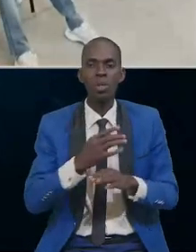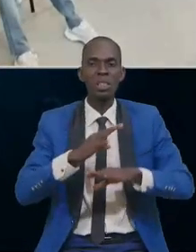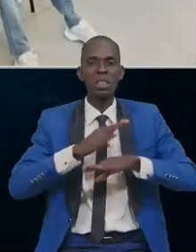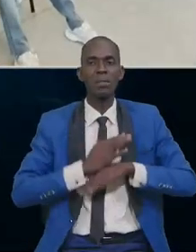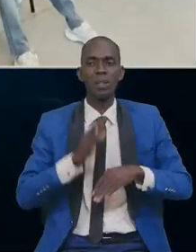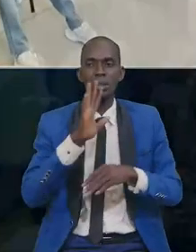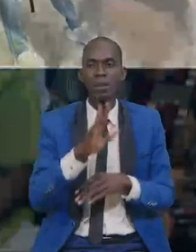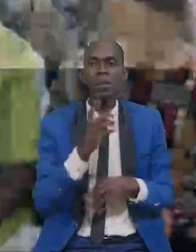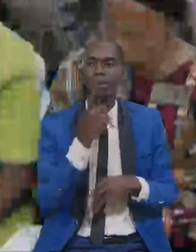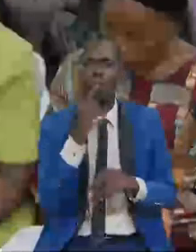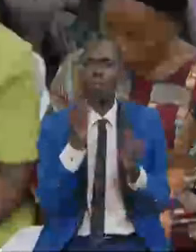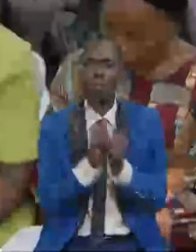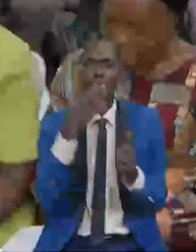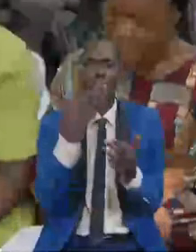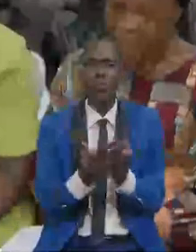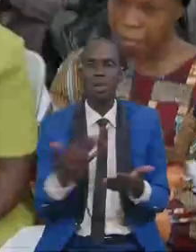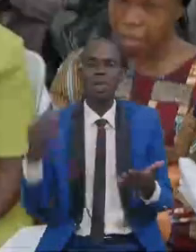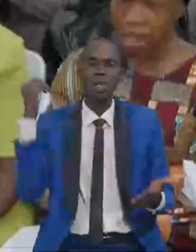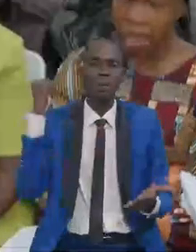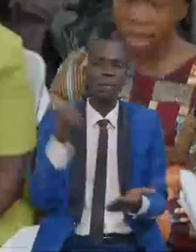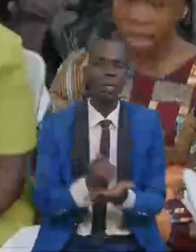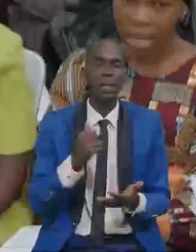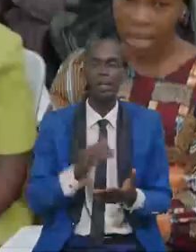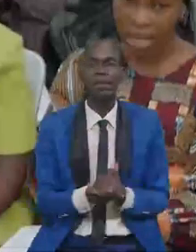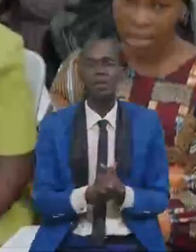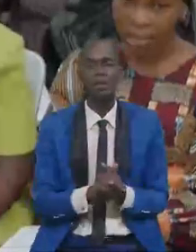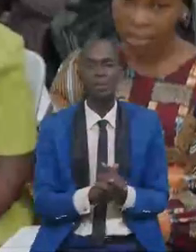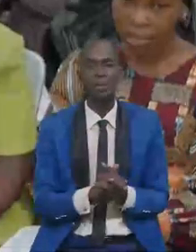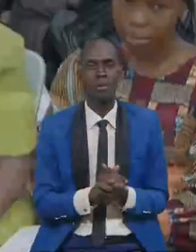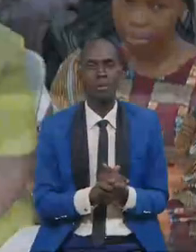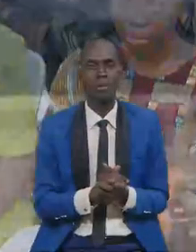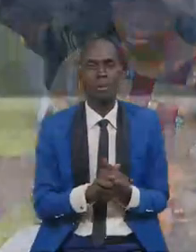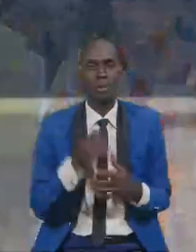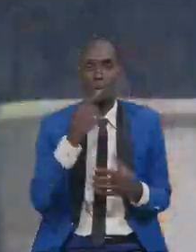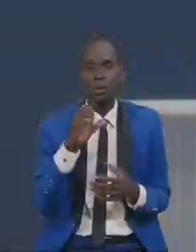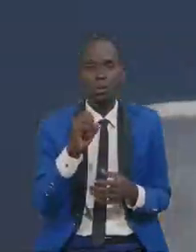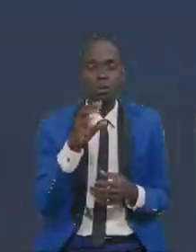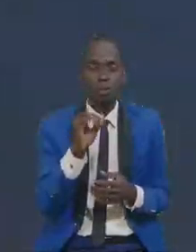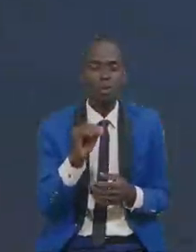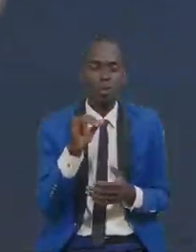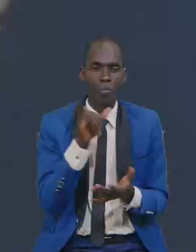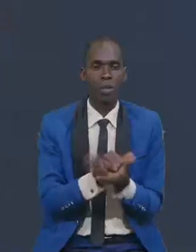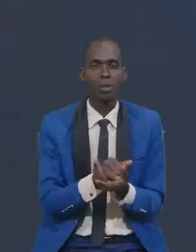C'est lui qui te rassasie de bien. Amen.